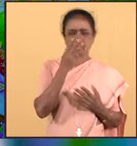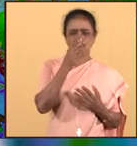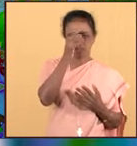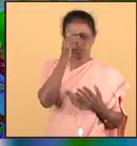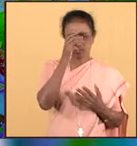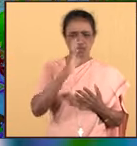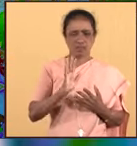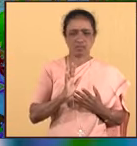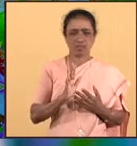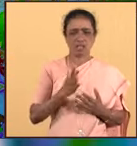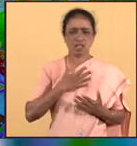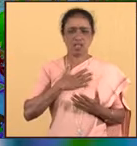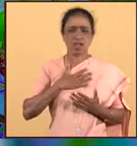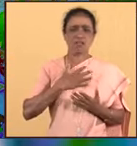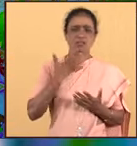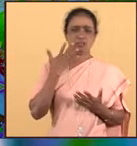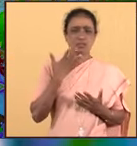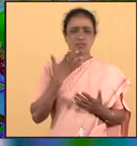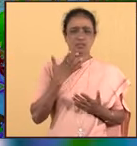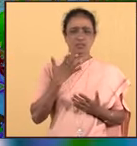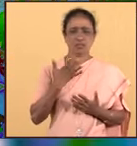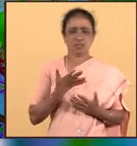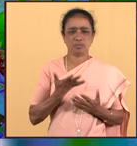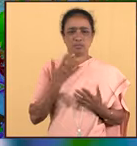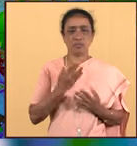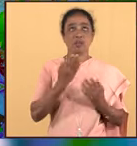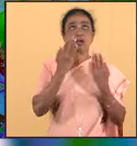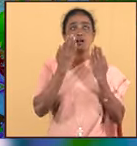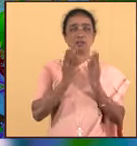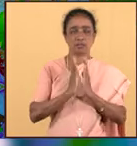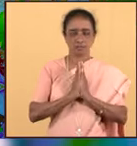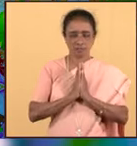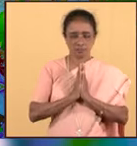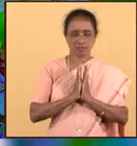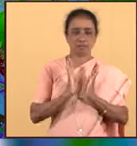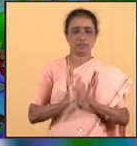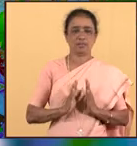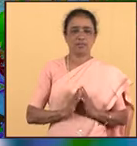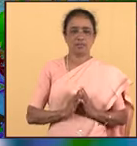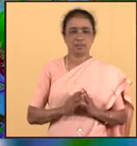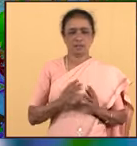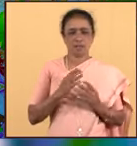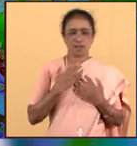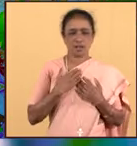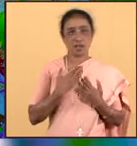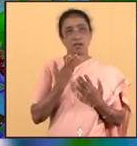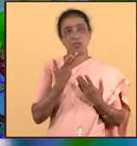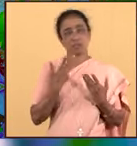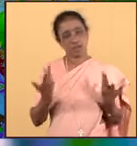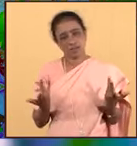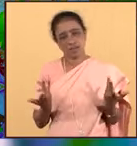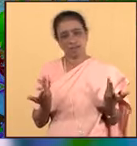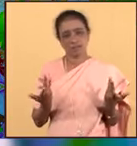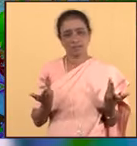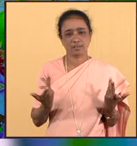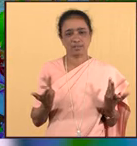இருக்கோம், மதத்தின்பால் அதிக பற்று கொண்டவர்கள் அப்படின்னு எனது ரொம்ப கடவுள் பக்தி உள்ளவங்க. இப்போ கடவுள்